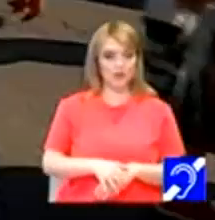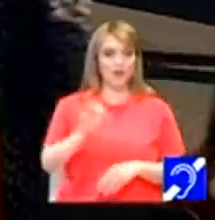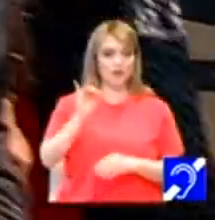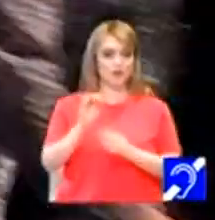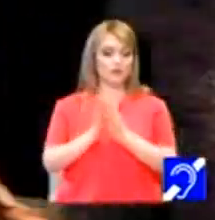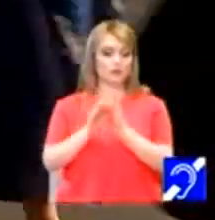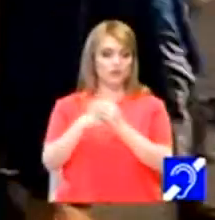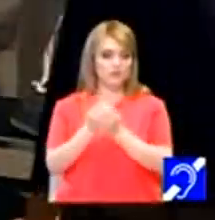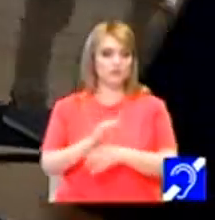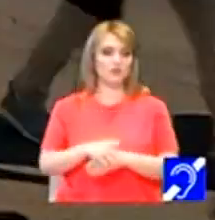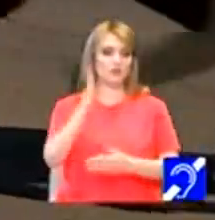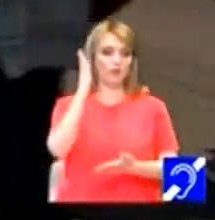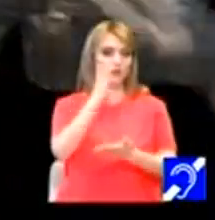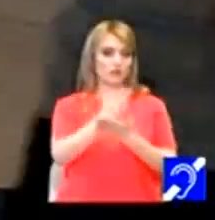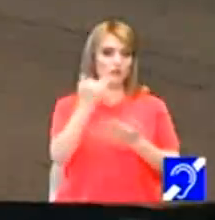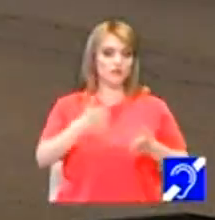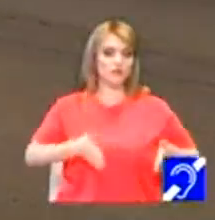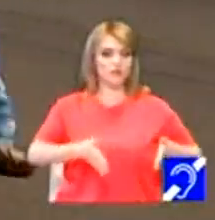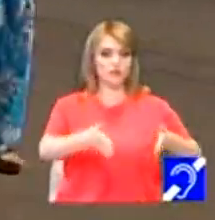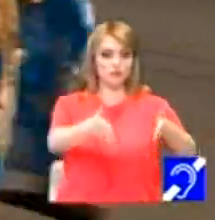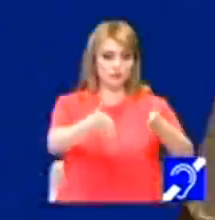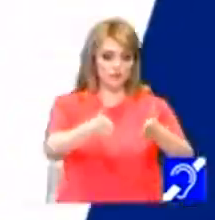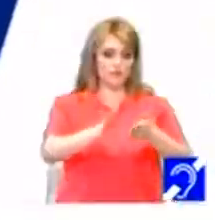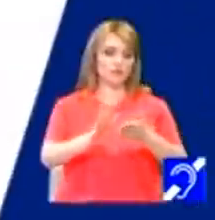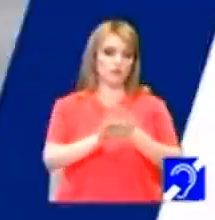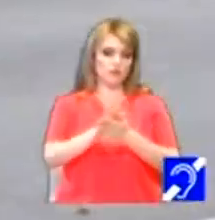binecuvântarea Mitropolitului Chișinăului și a întregii Moldovei, Vladimir.